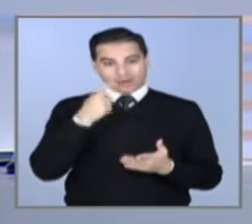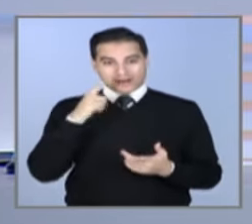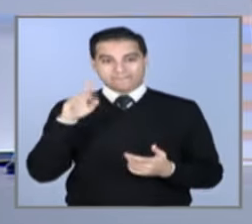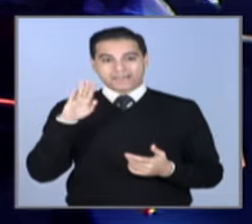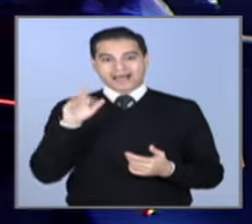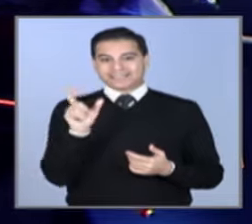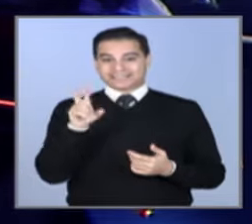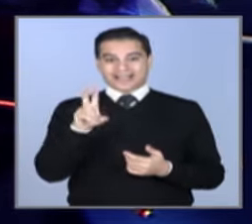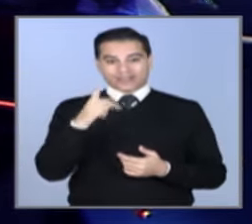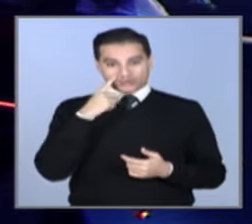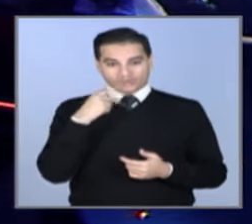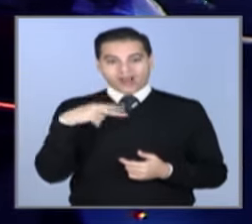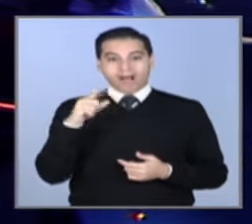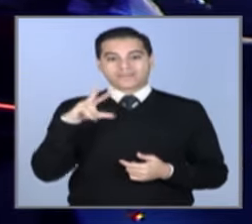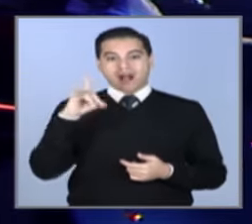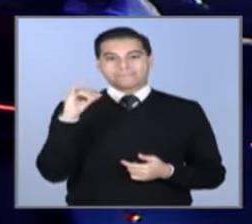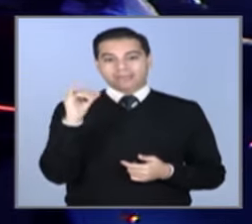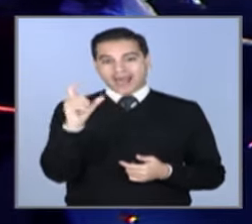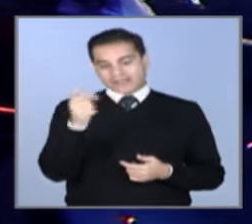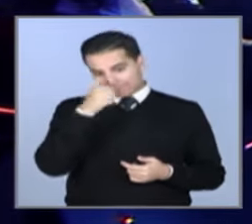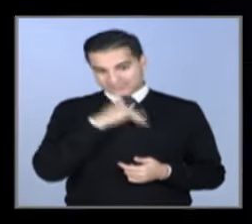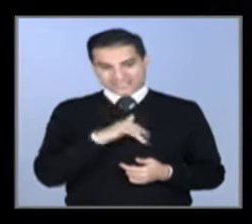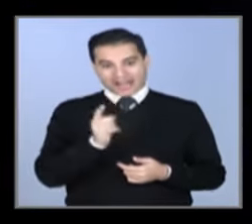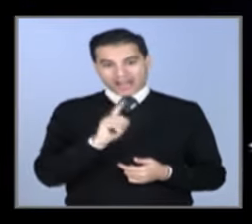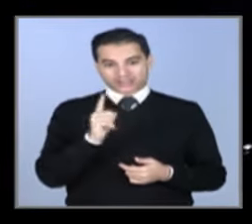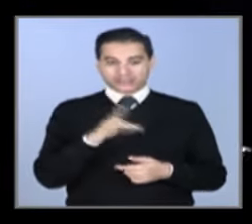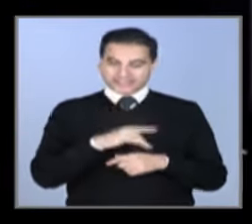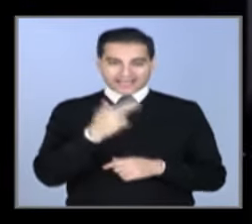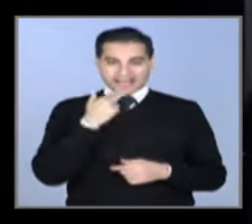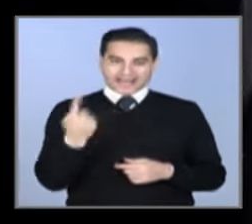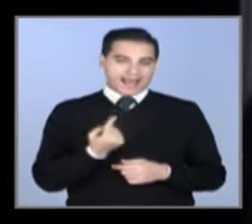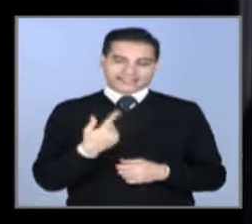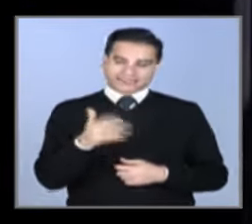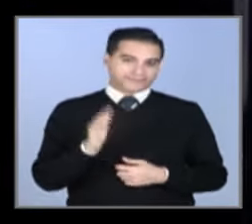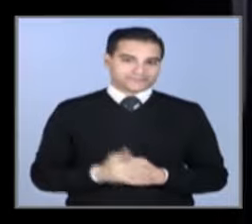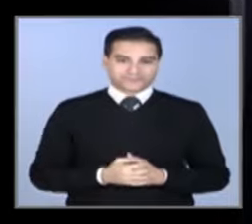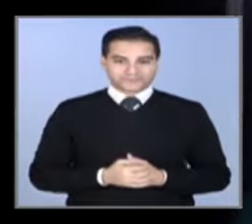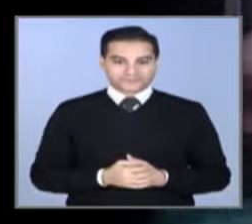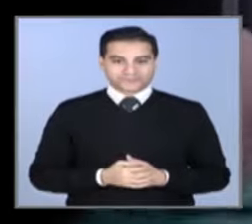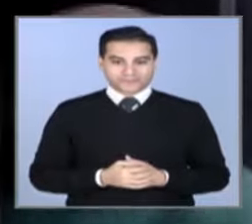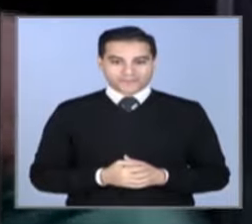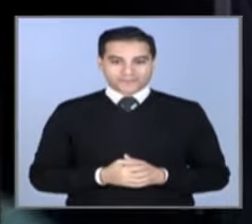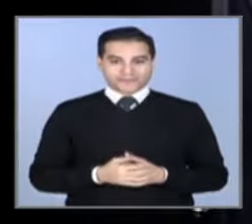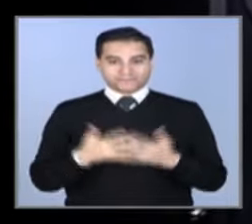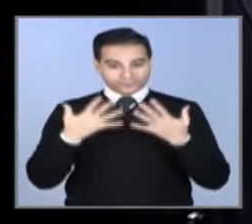بسنت. عبد الرحمن ما تزعلش يا عبد الرحمن. هارد لك، خلاص.